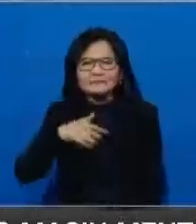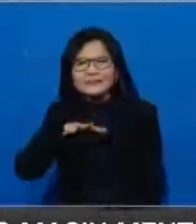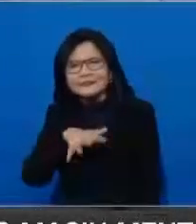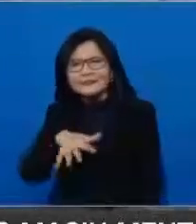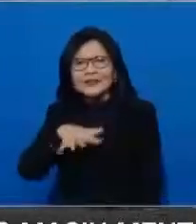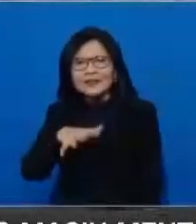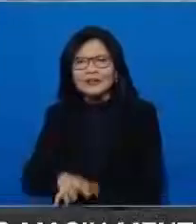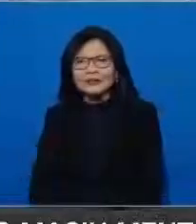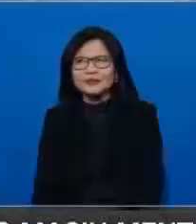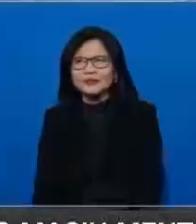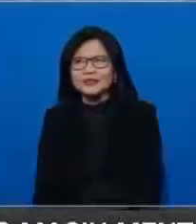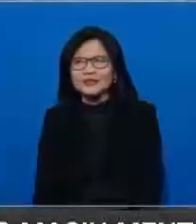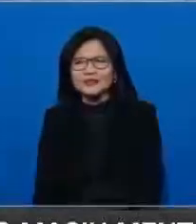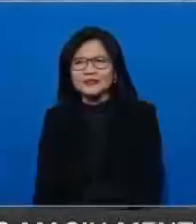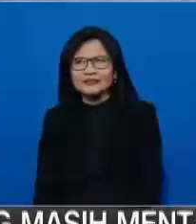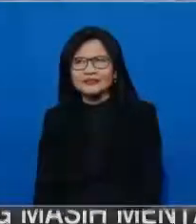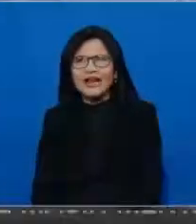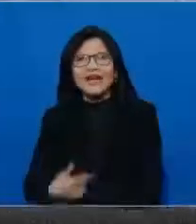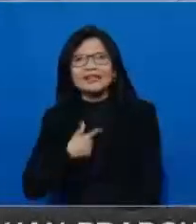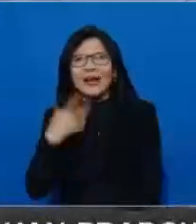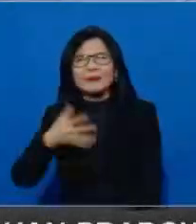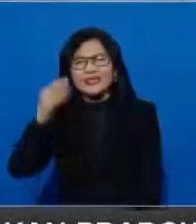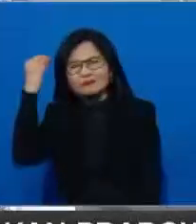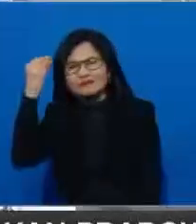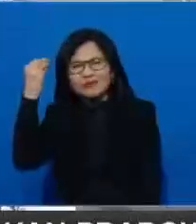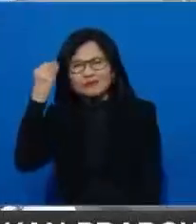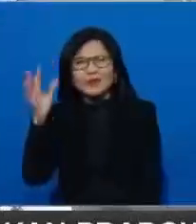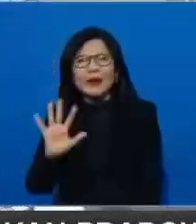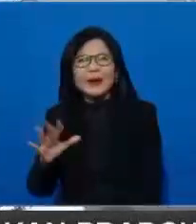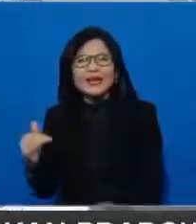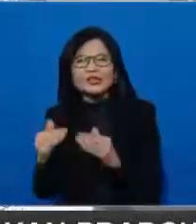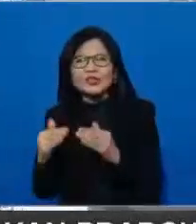Yang ketiga sih bagus, cuman saya kan belum masih bingung aja mana yang pas.